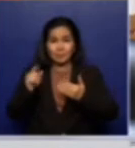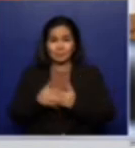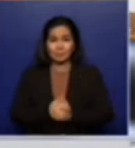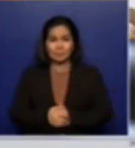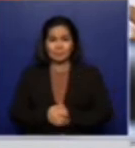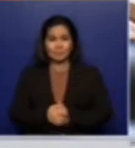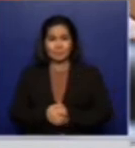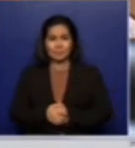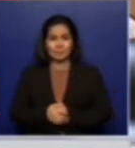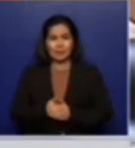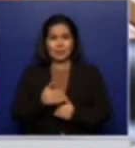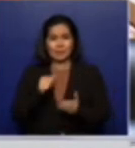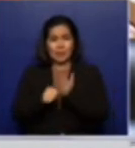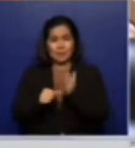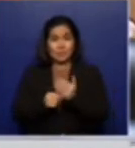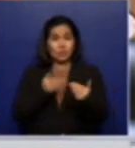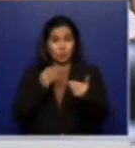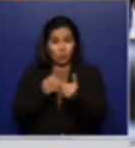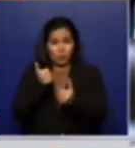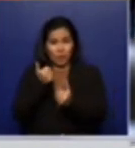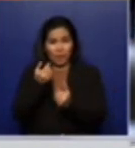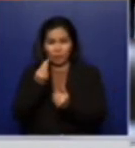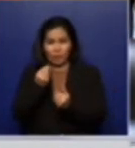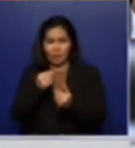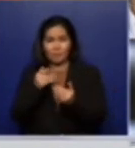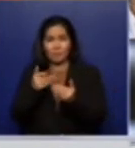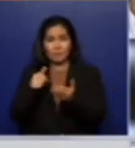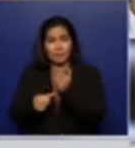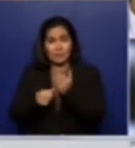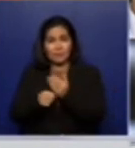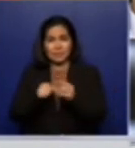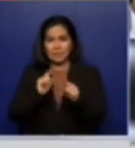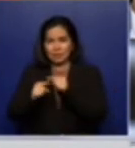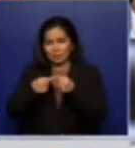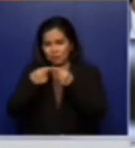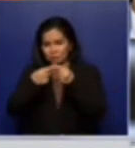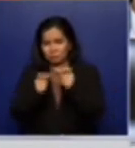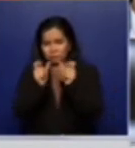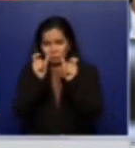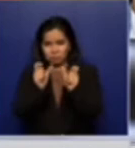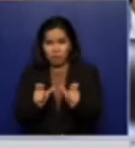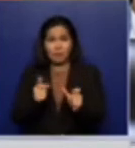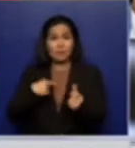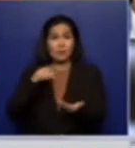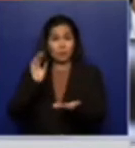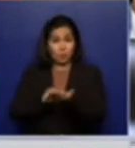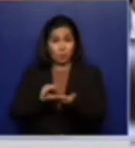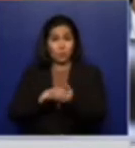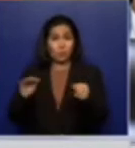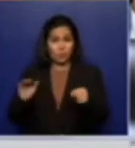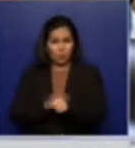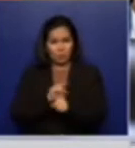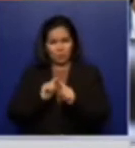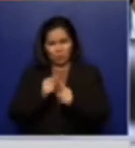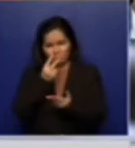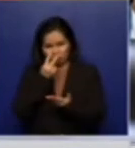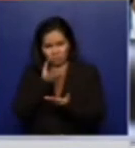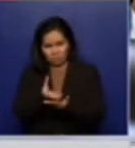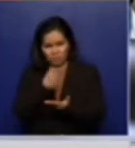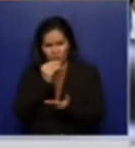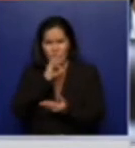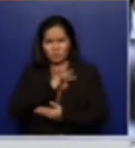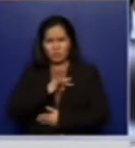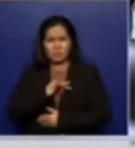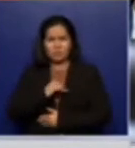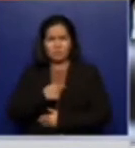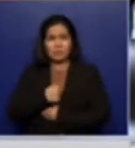ภาษีทางตรงได้เท่าไหร่ภาษีทางอ้อมที่มาแหล่งเงินท่านเขียนไว้หมดผมไม่เชื่อมั่นเลยในหลักการแบบนี้ว่